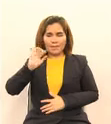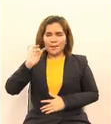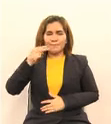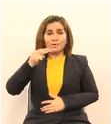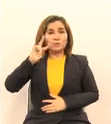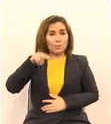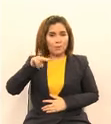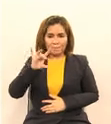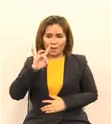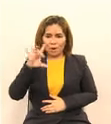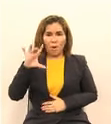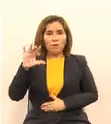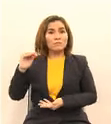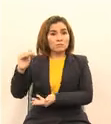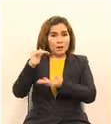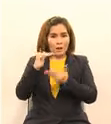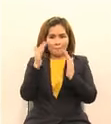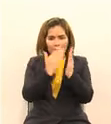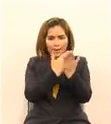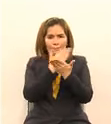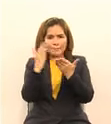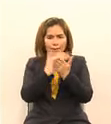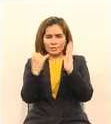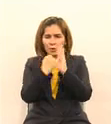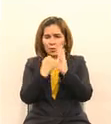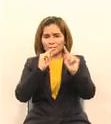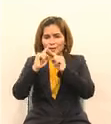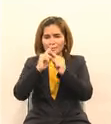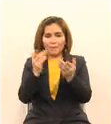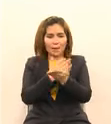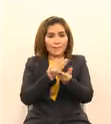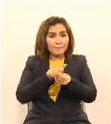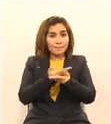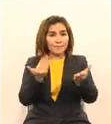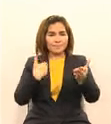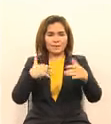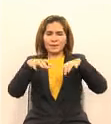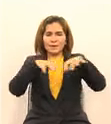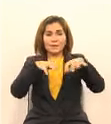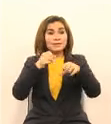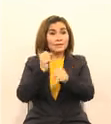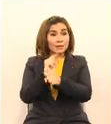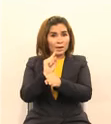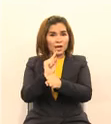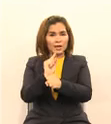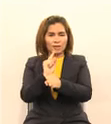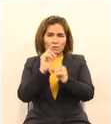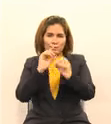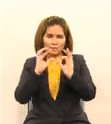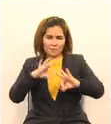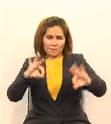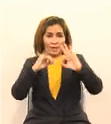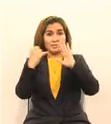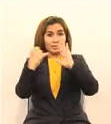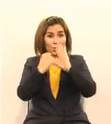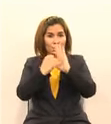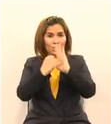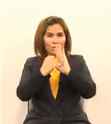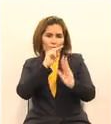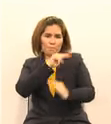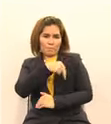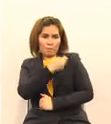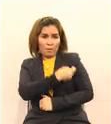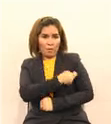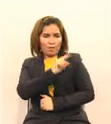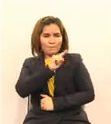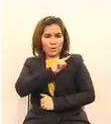582,800 ชิ้นนะครับก็กระจายไปทุกจังหวัดวิธีการบริหารจัดการเราอาศัยจังหวัดโดยท่านนายแพทย์สาธารณสุขจังหวัดนะครับเป็นคน